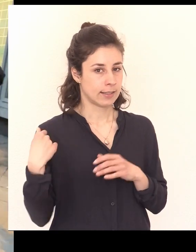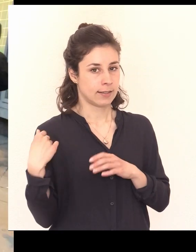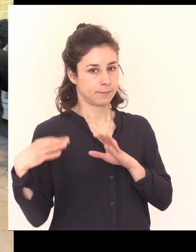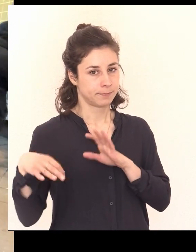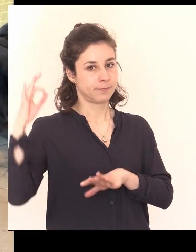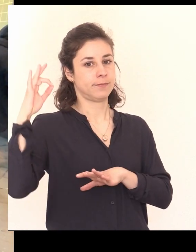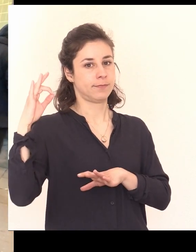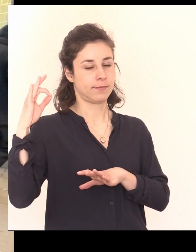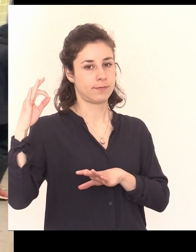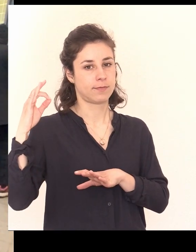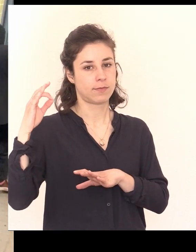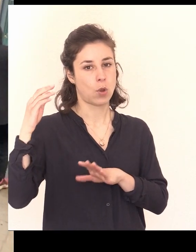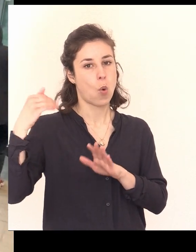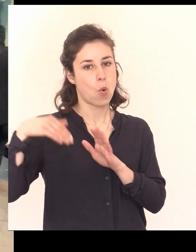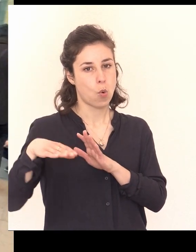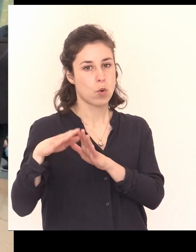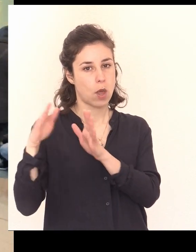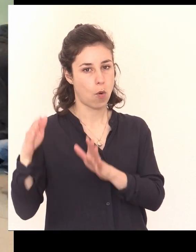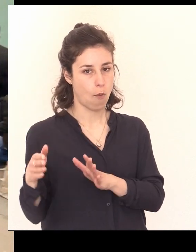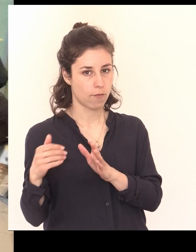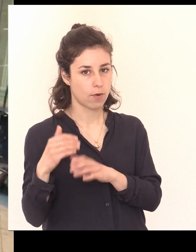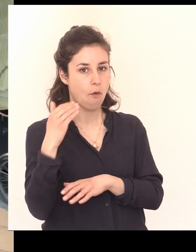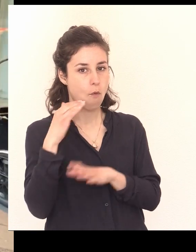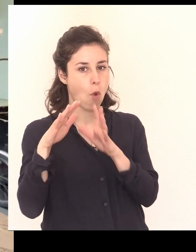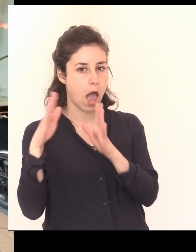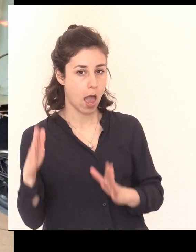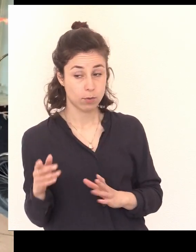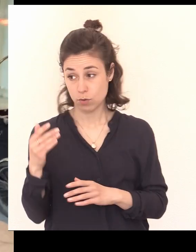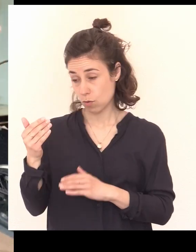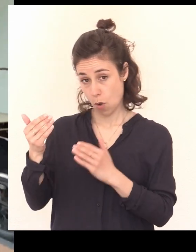Ich habe jetzt gerade eine Unterkunft im Wohnheim bekommen. Zum Glück, also.